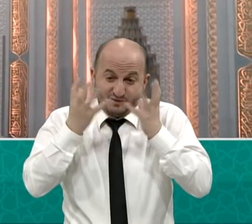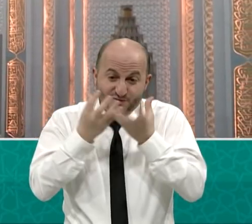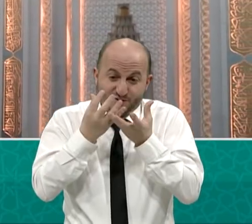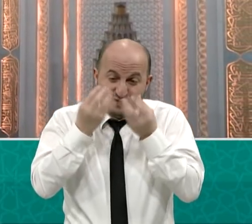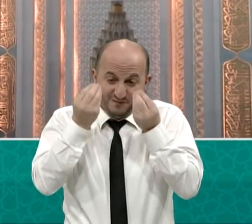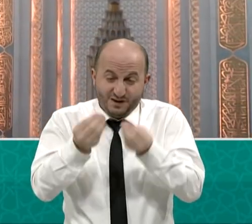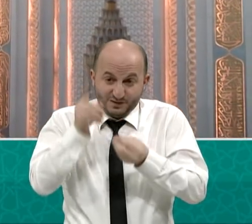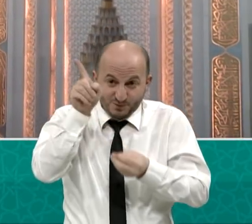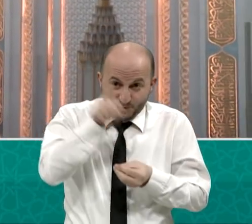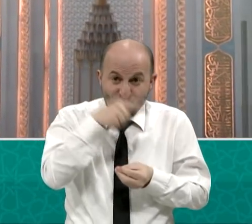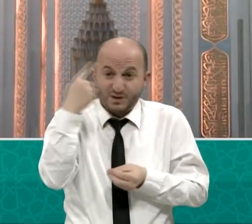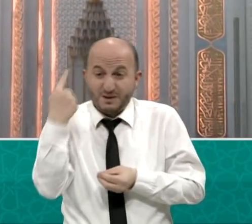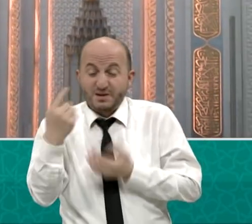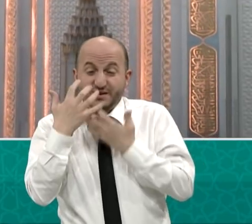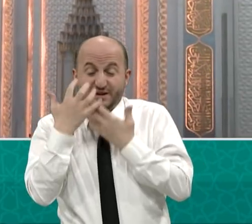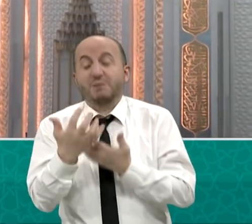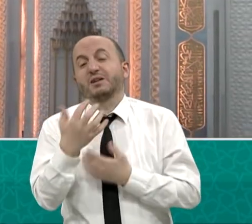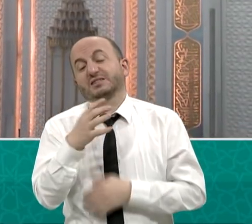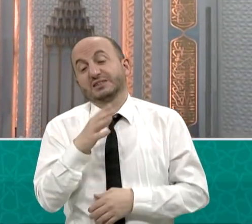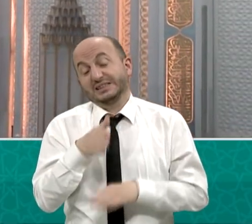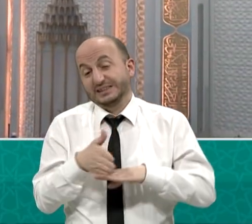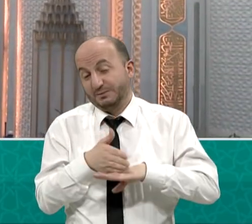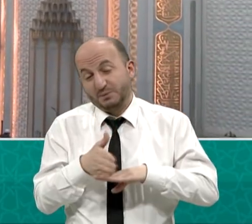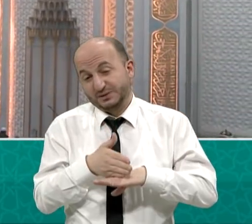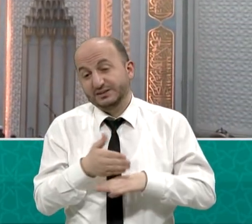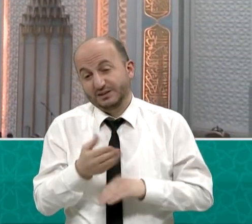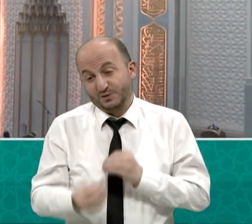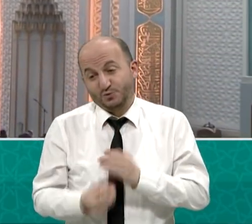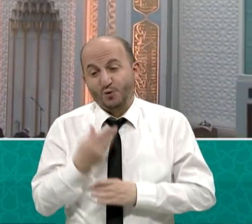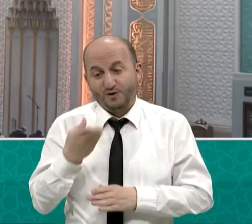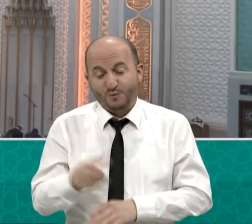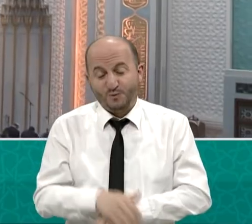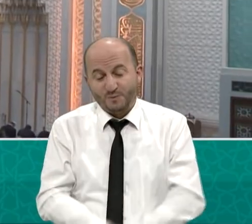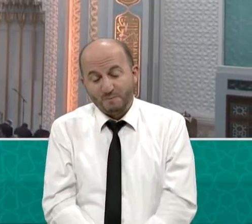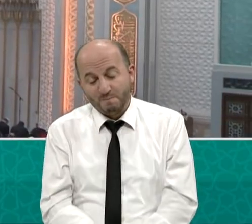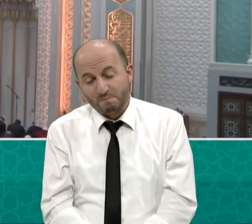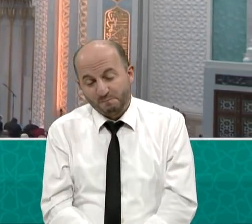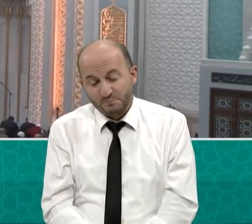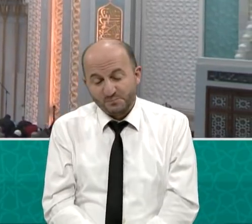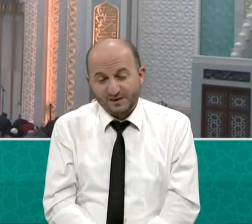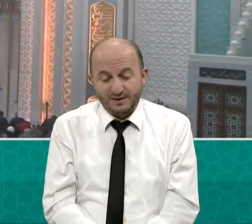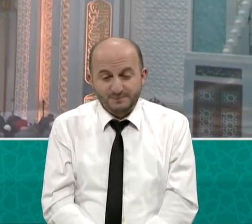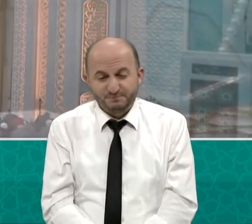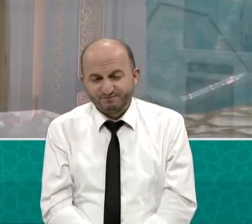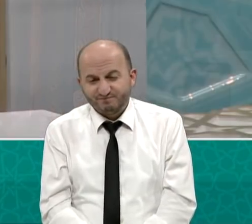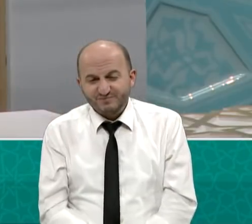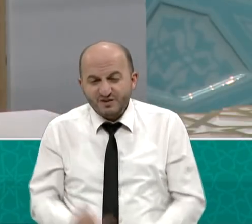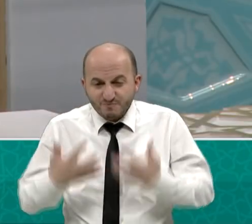tevzi ettiği %1'lik rahmetinin bir tecellisidir diye buyuruyor. Bir vahşi hayvana